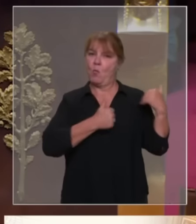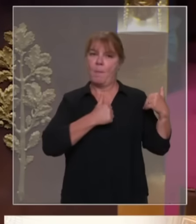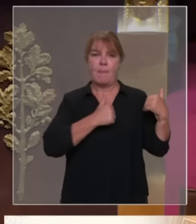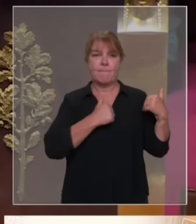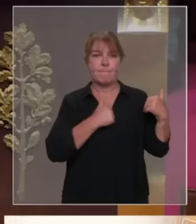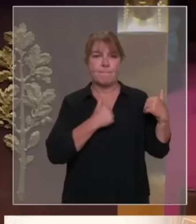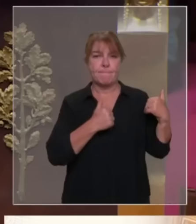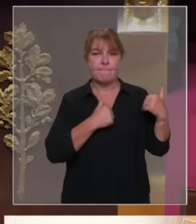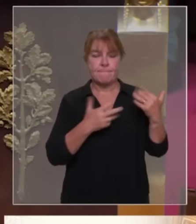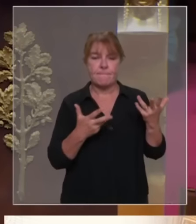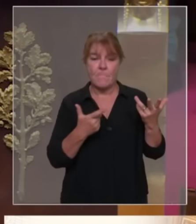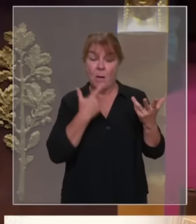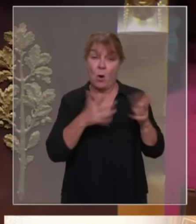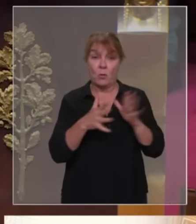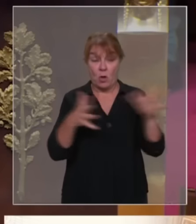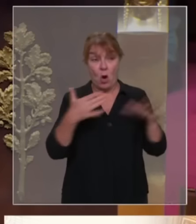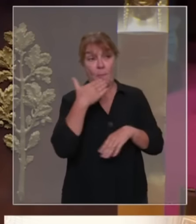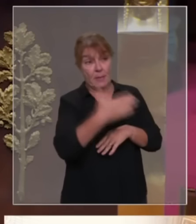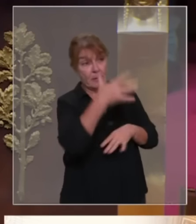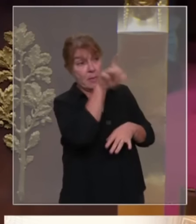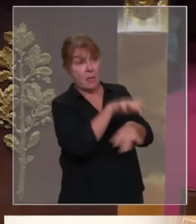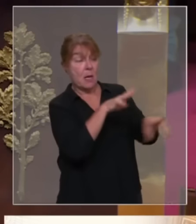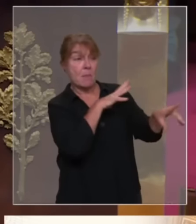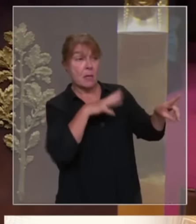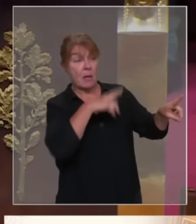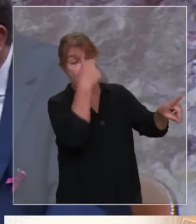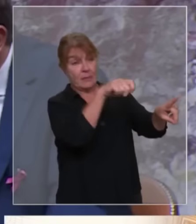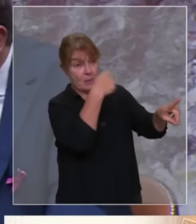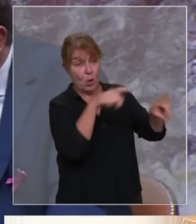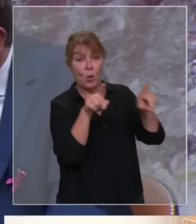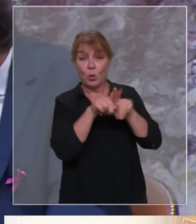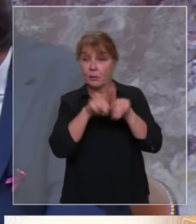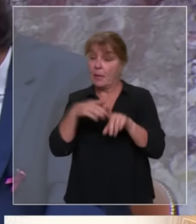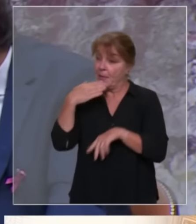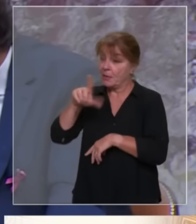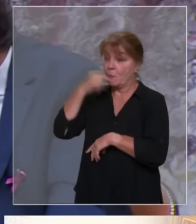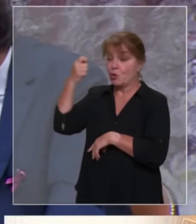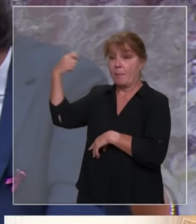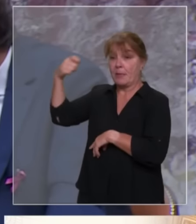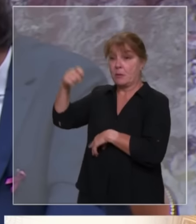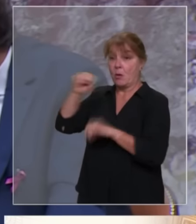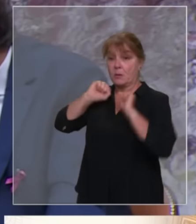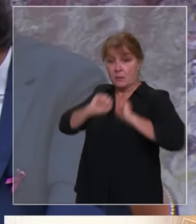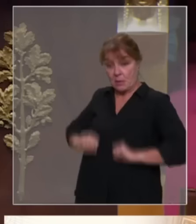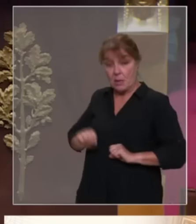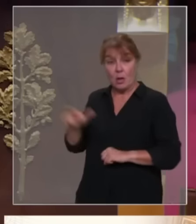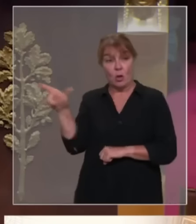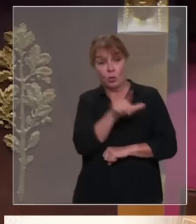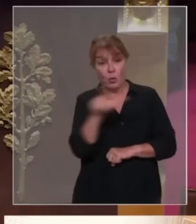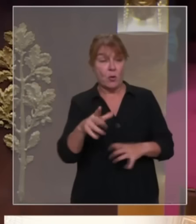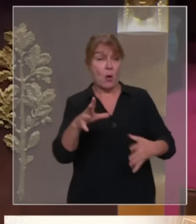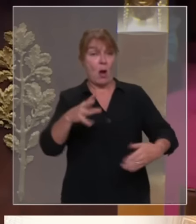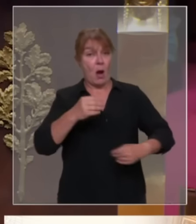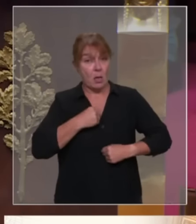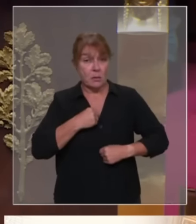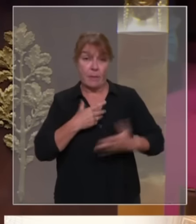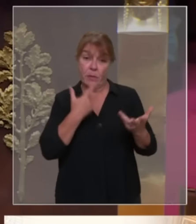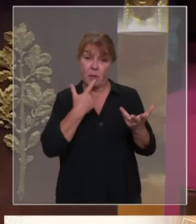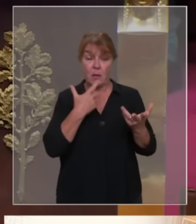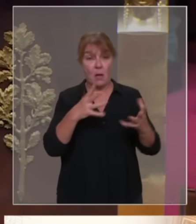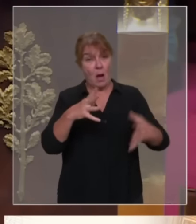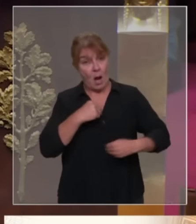aussi vous remercier, Madame la Présidente, remercier le Président du Sénat, puisque vous avez accepté tous les deux de conduire une mission